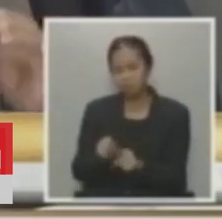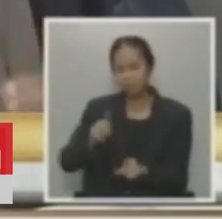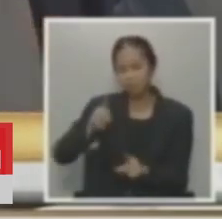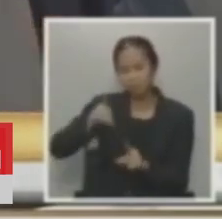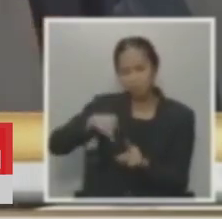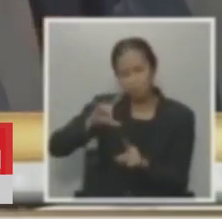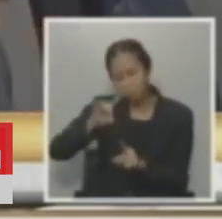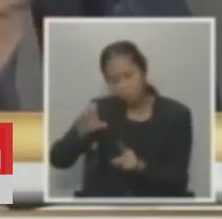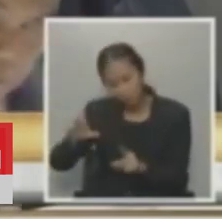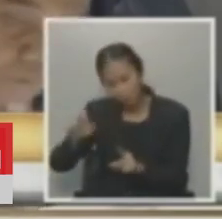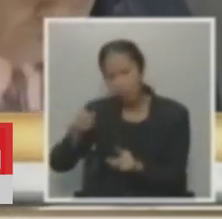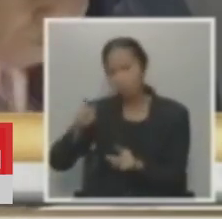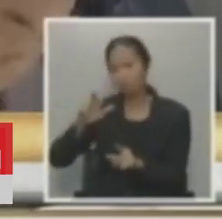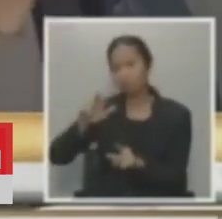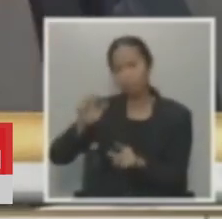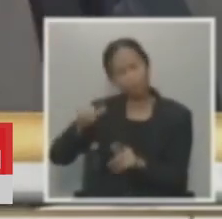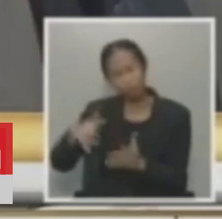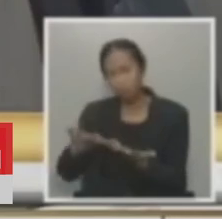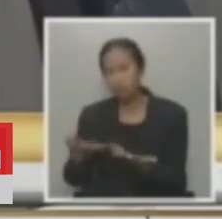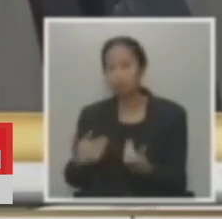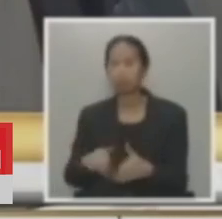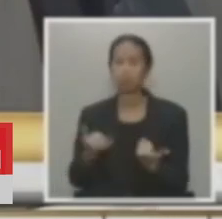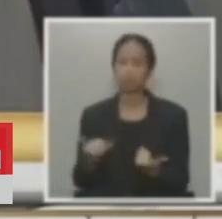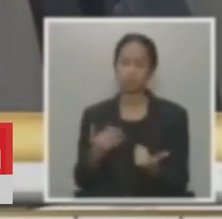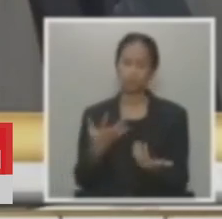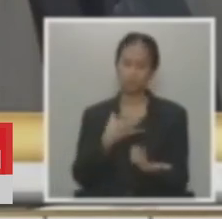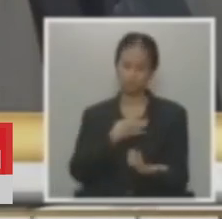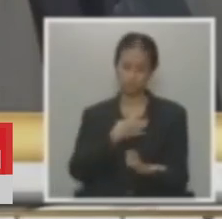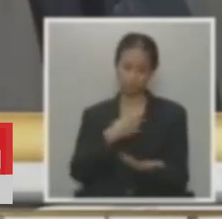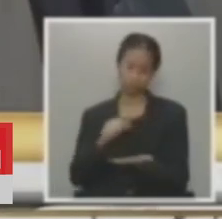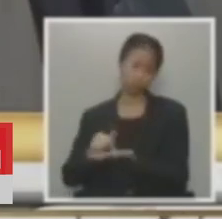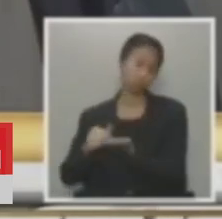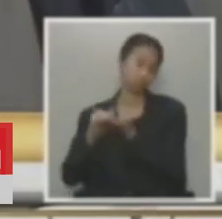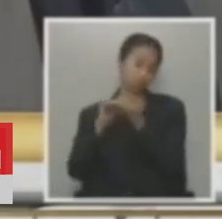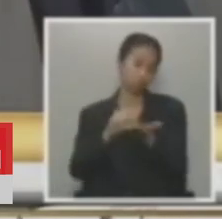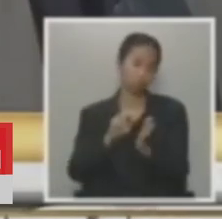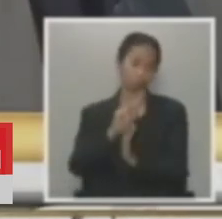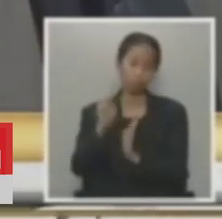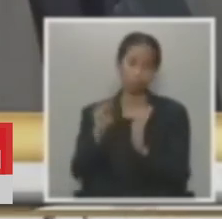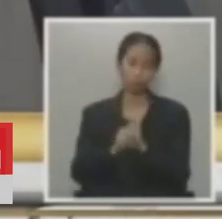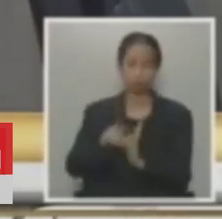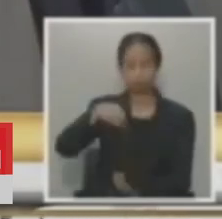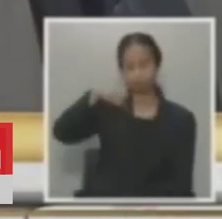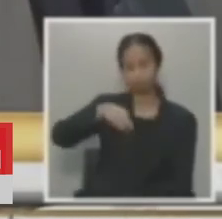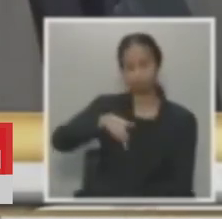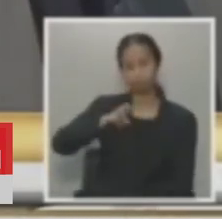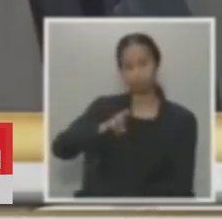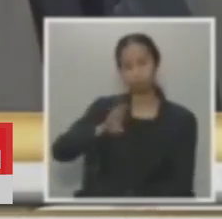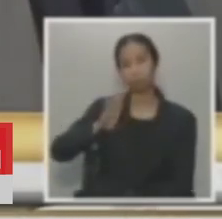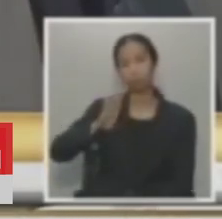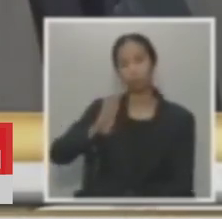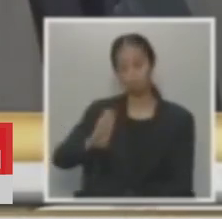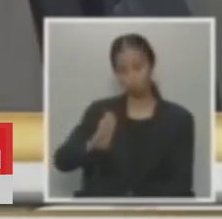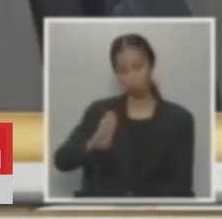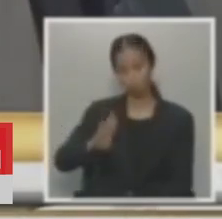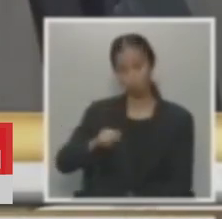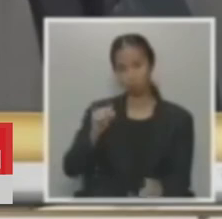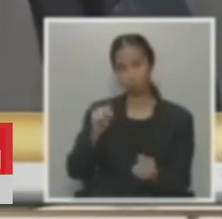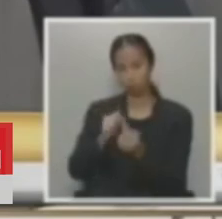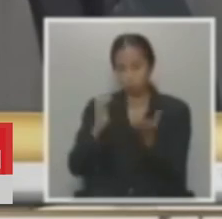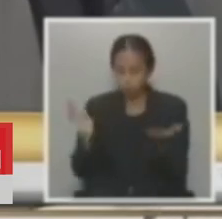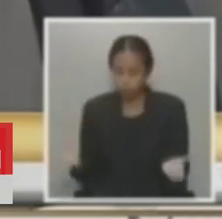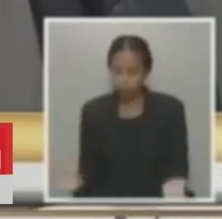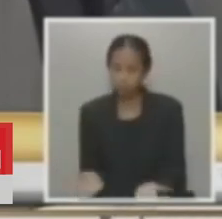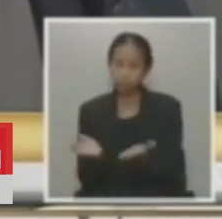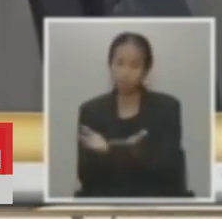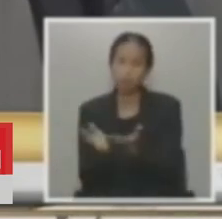ชาเดชครับผมจึงเสนอกฎหมายของพรรคเพื่อไทยพ.ร.บ.อุปถัมภ์และส่งเสริมพระพุทธศาสนา